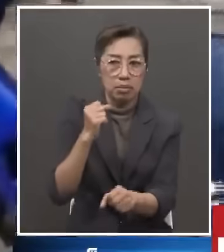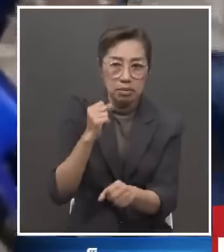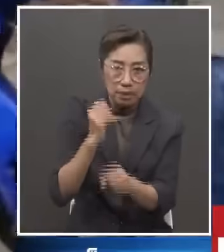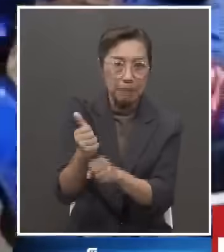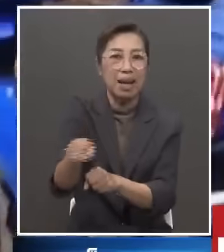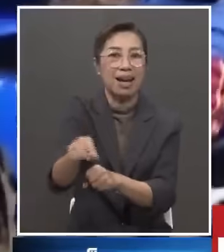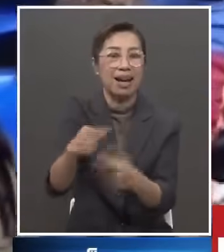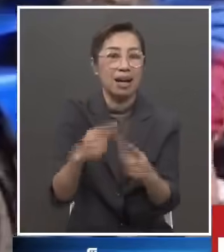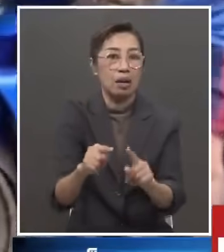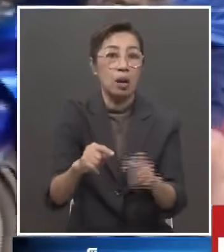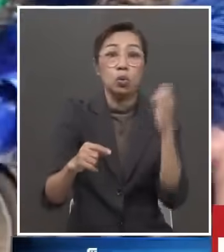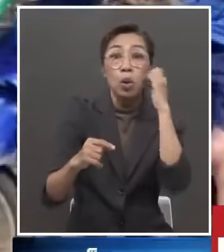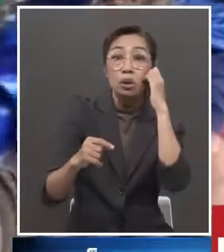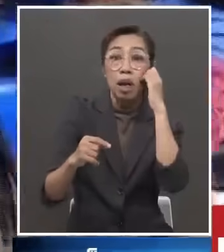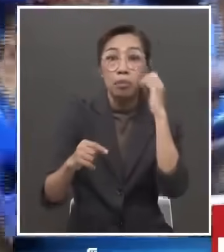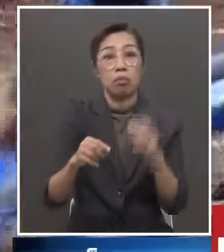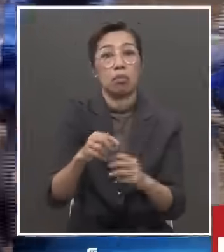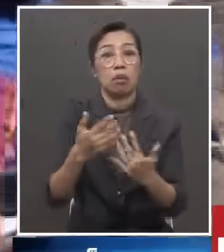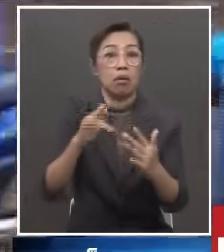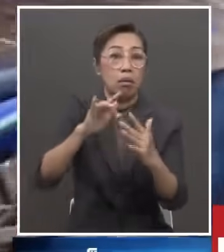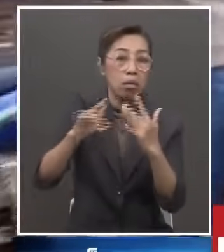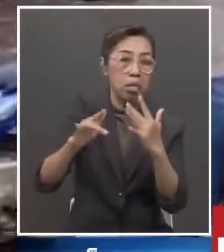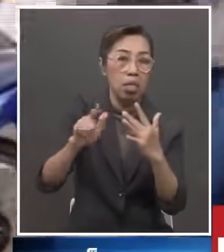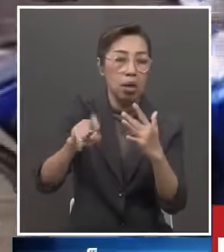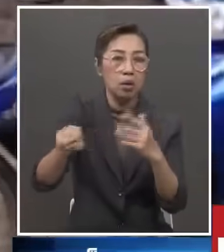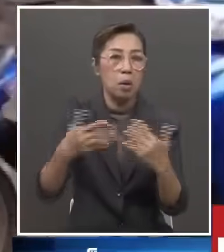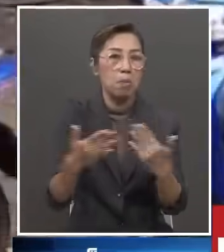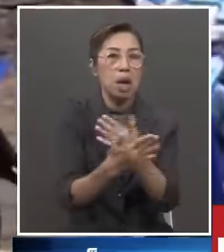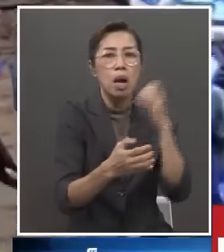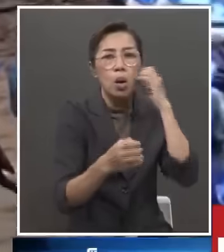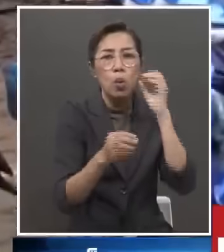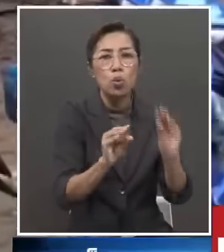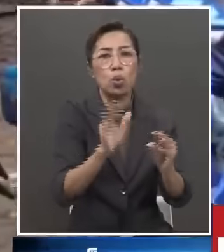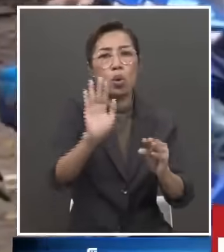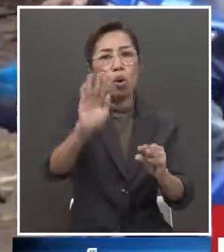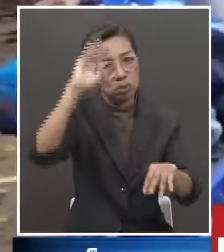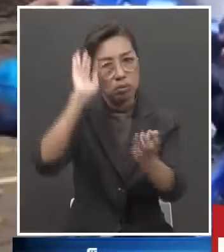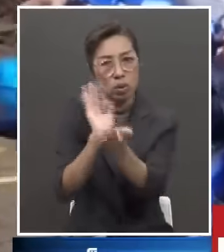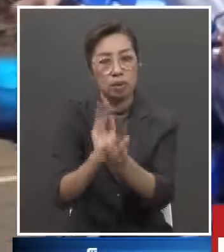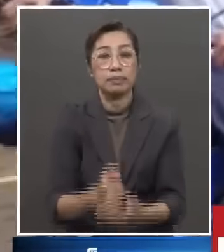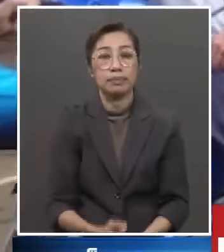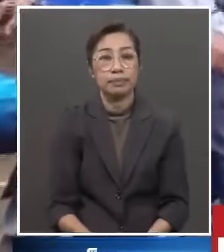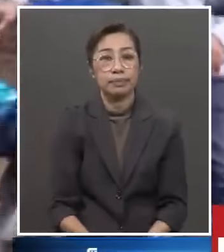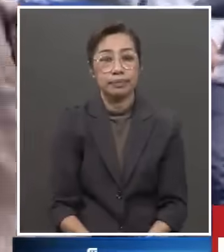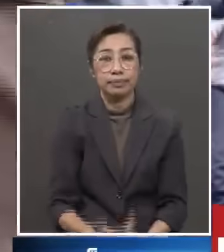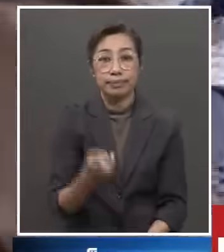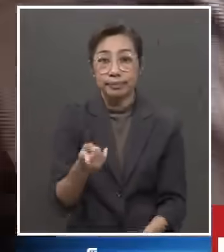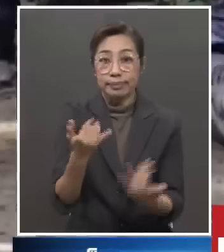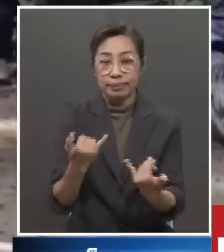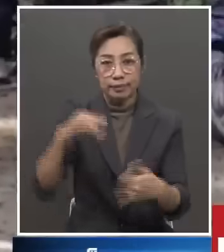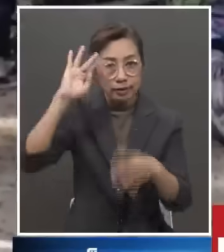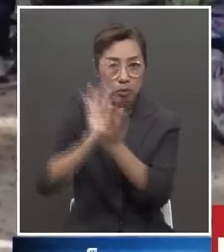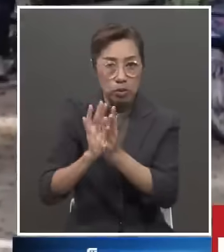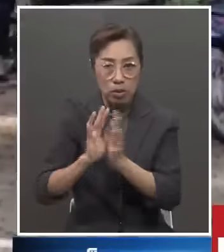สัญญาณการสื่อสารต่างๆนั้นนะคะต้องสื่อสารผ่านวิทยุของเจ้าหน้าที่เท่านั้นค่ะการปฏิบัติการไล่